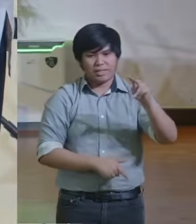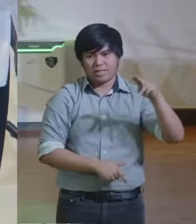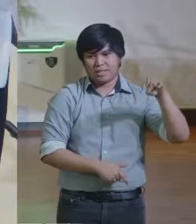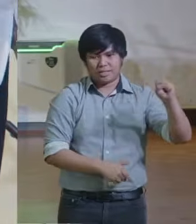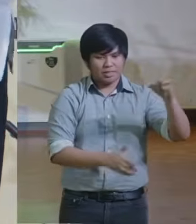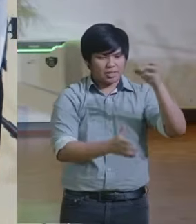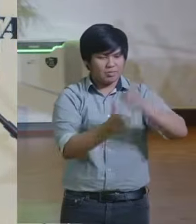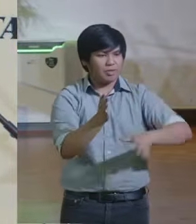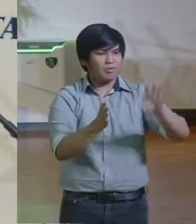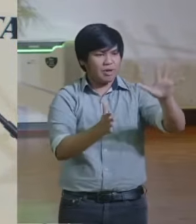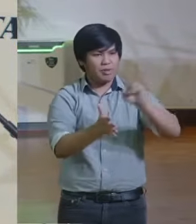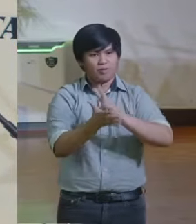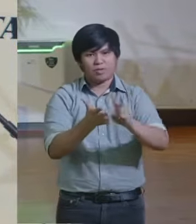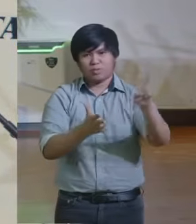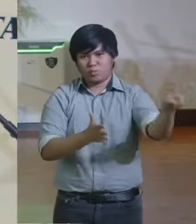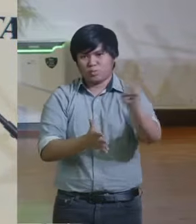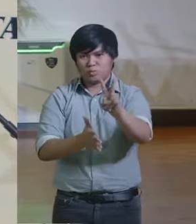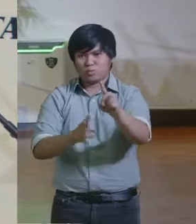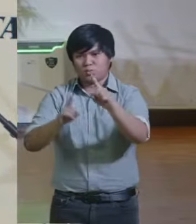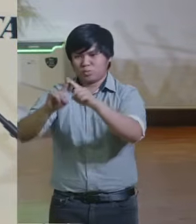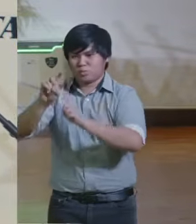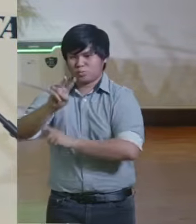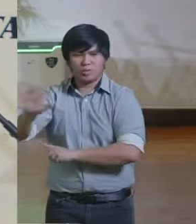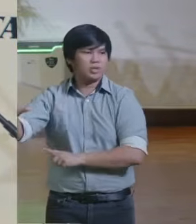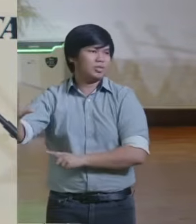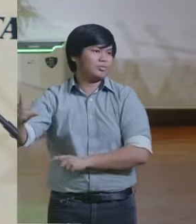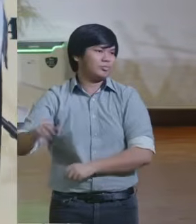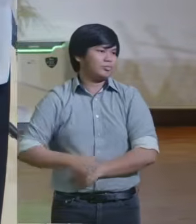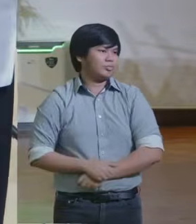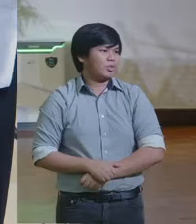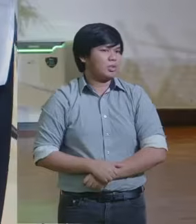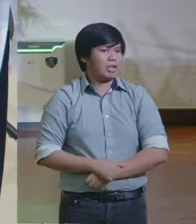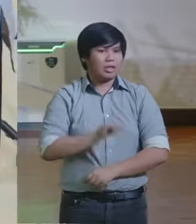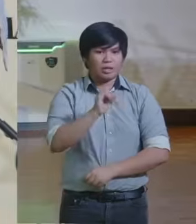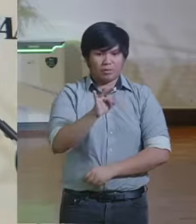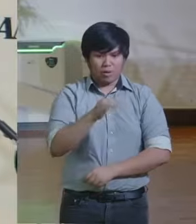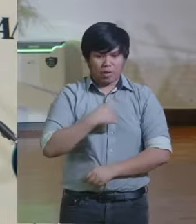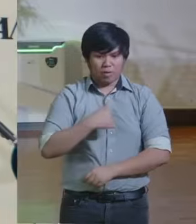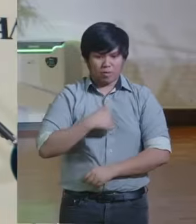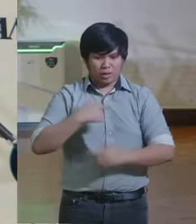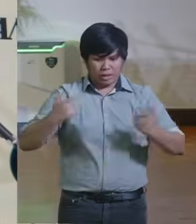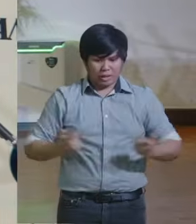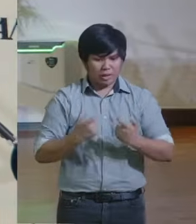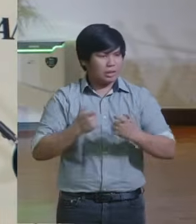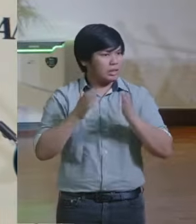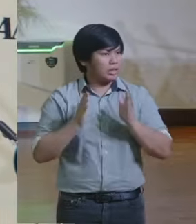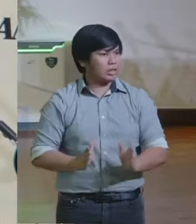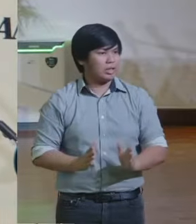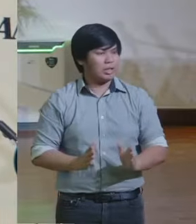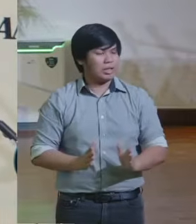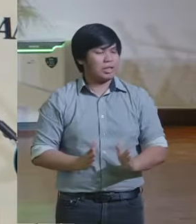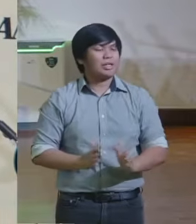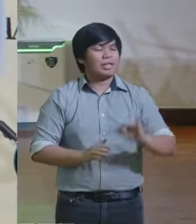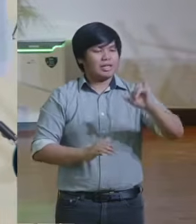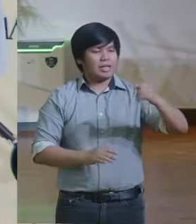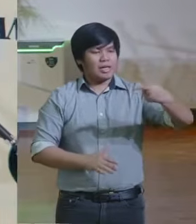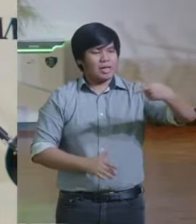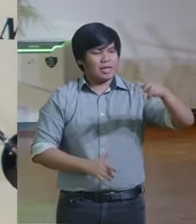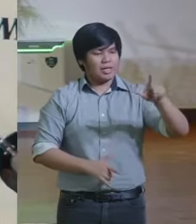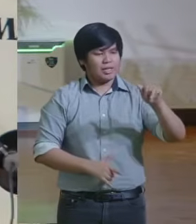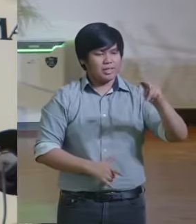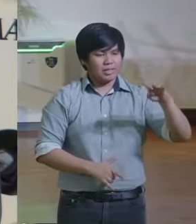makikita kung paano magtuwid ng isang kapatid na naliligaw. Galatians chapter 6, verse